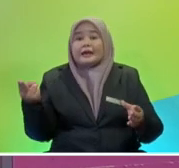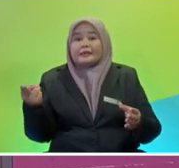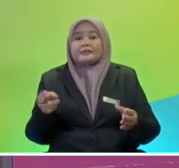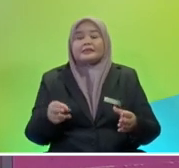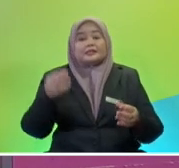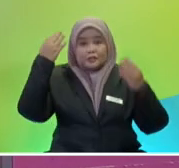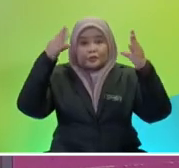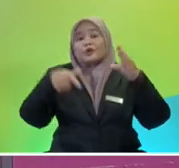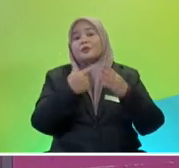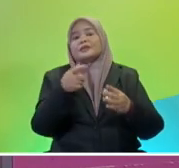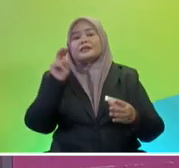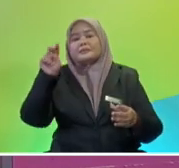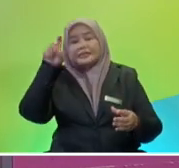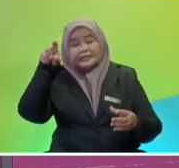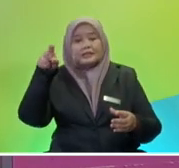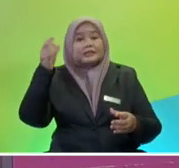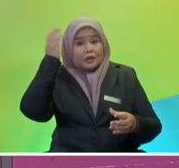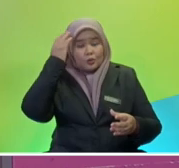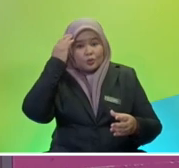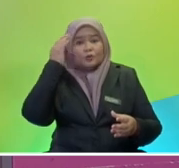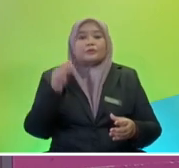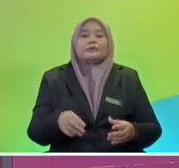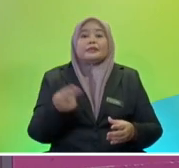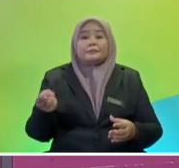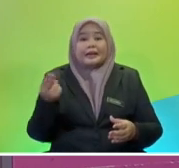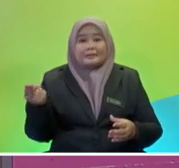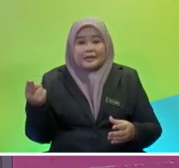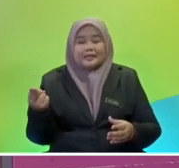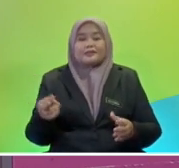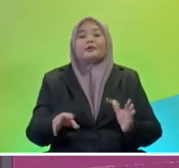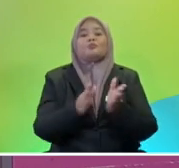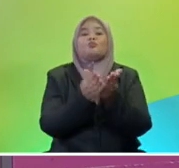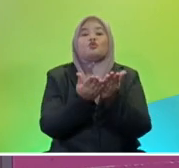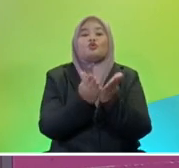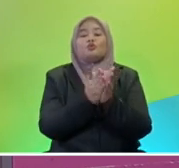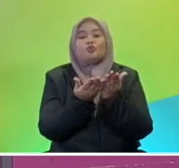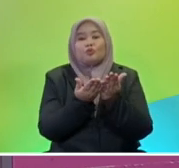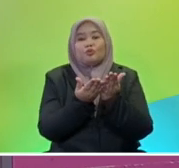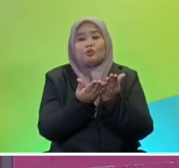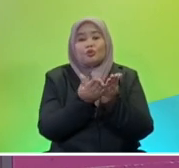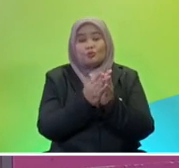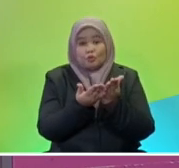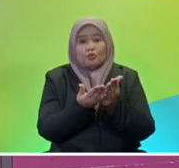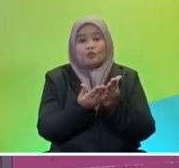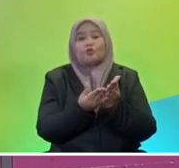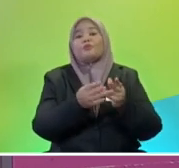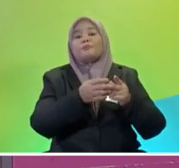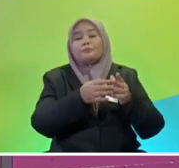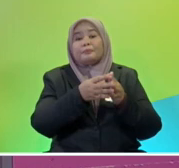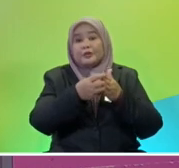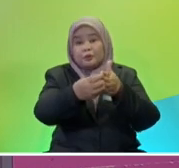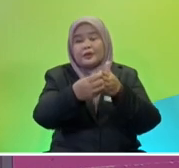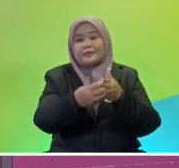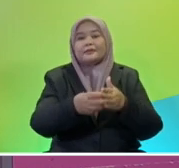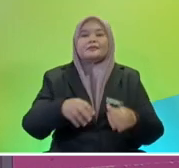luar sana dan ibu buku panduan PBD edisi kedua